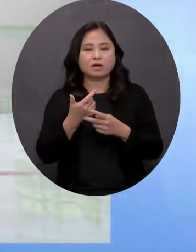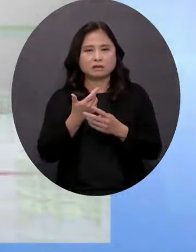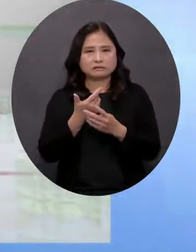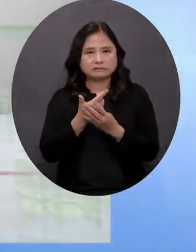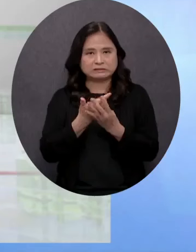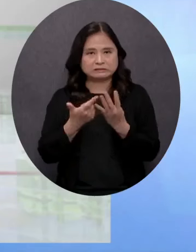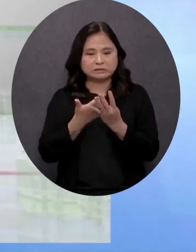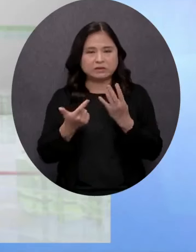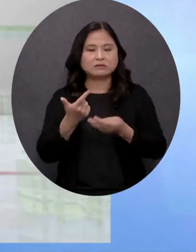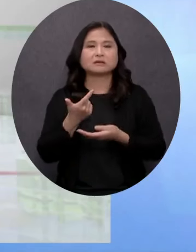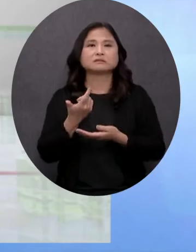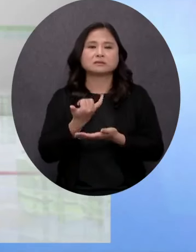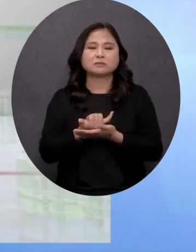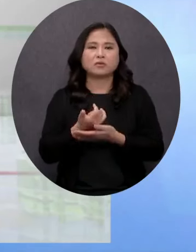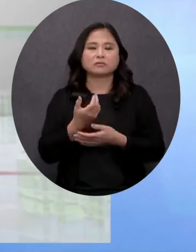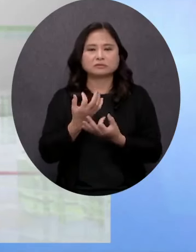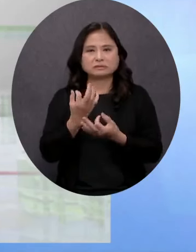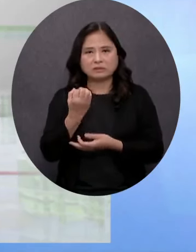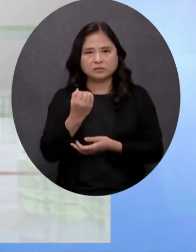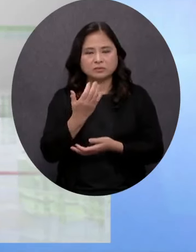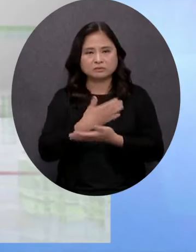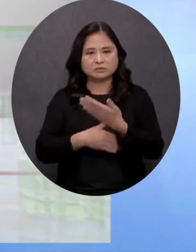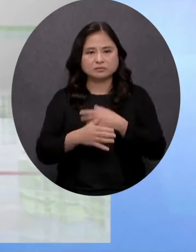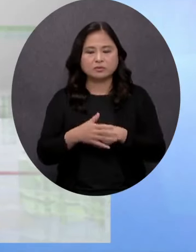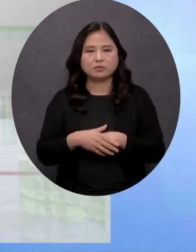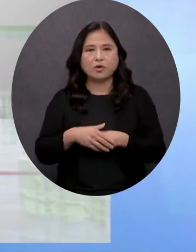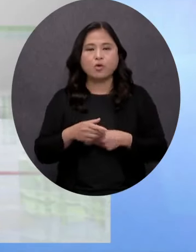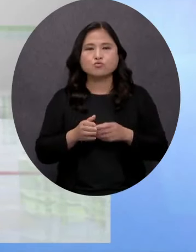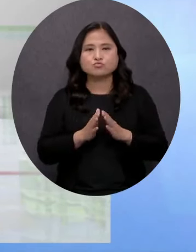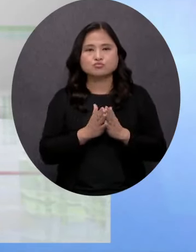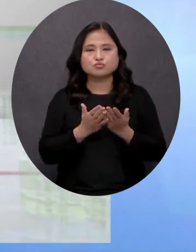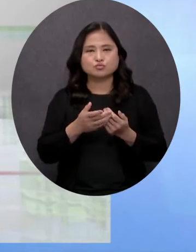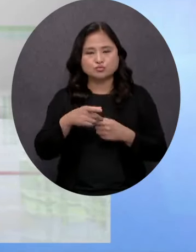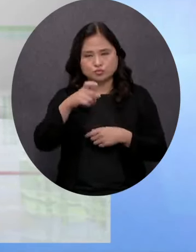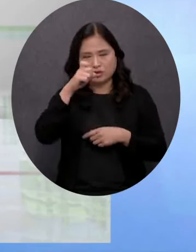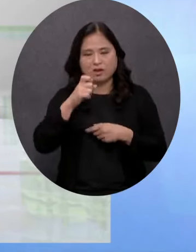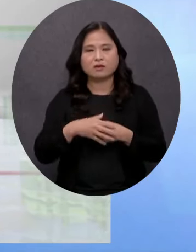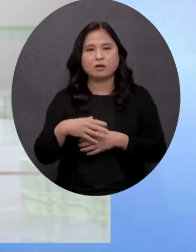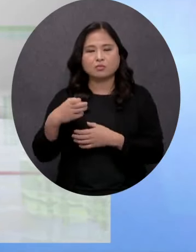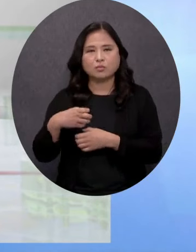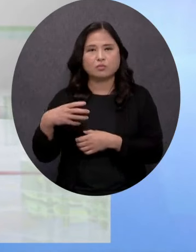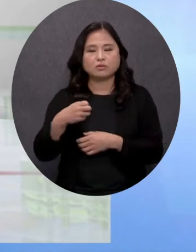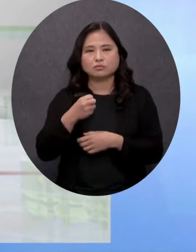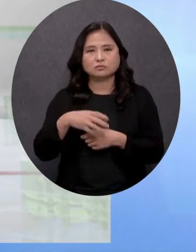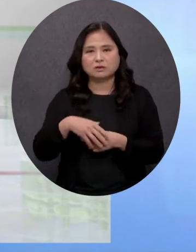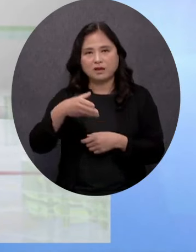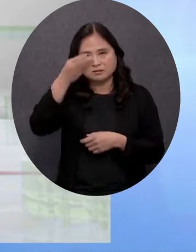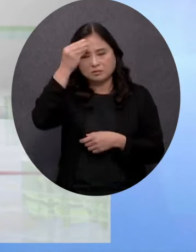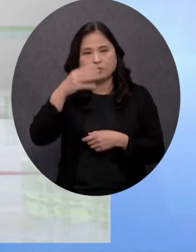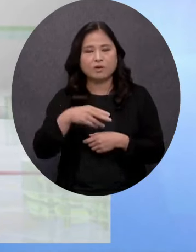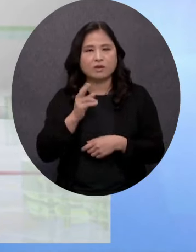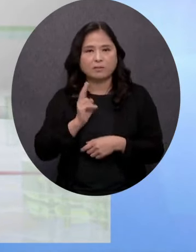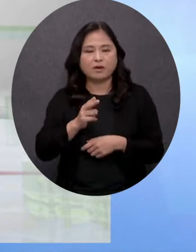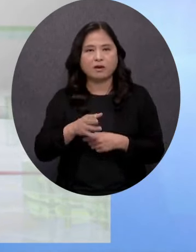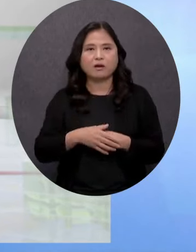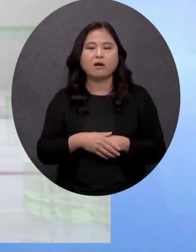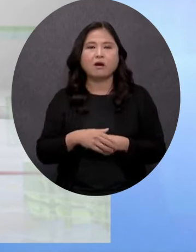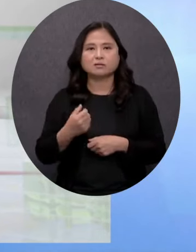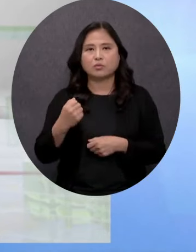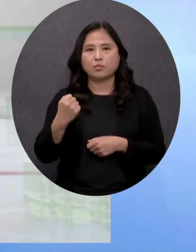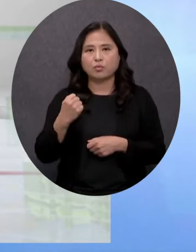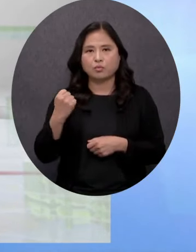受伤。中共中央总书记、国家主席、中央军委主席习近平作出重要指示，要求全力做